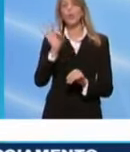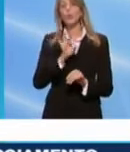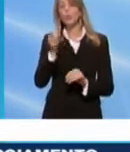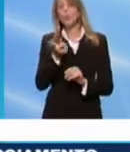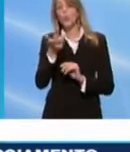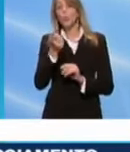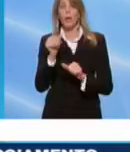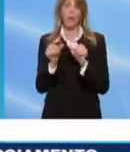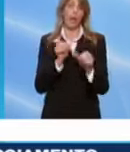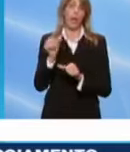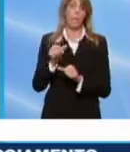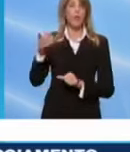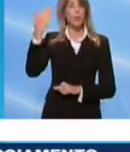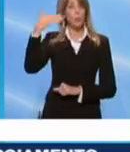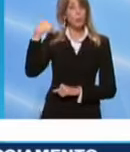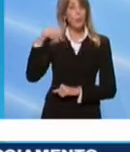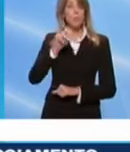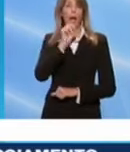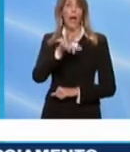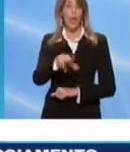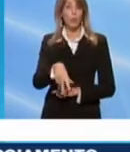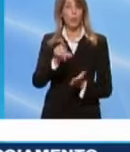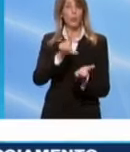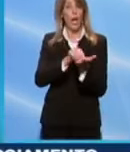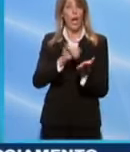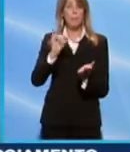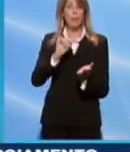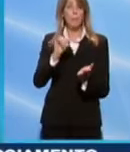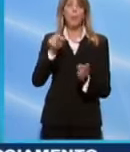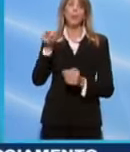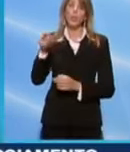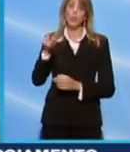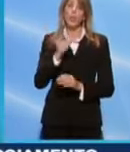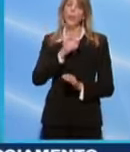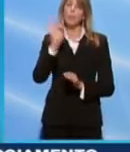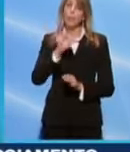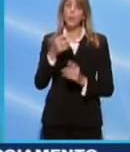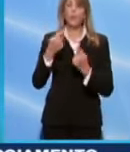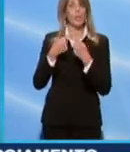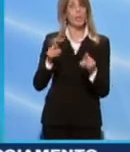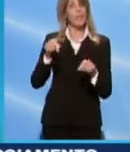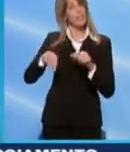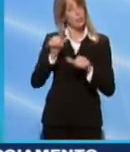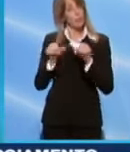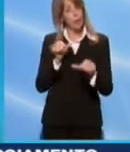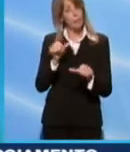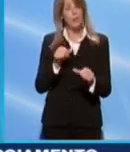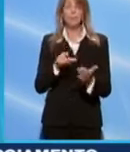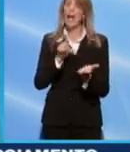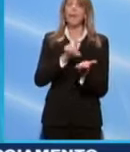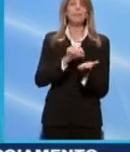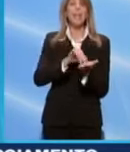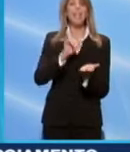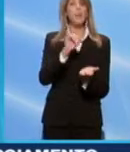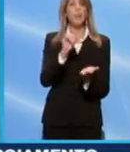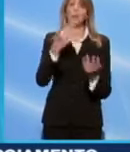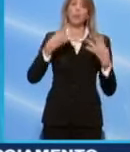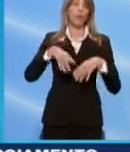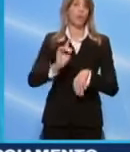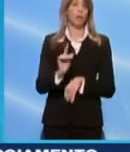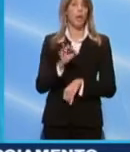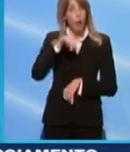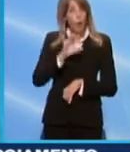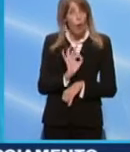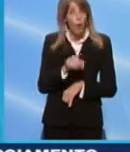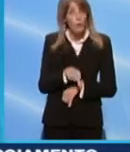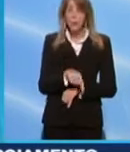avevate annunciato quando avete messo sul mercato Immuni erano assai diverse. Comunque sia, Immuni non funziona, Immuni così com'è